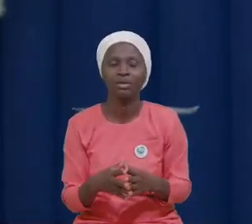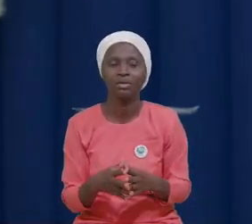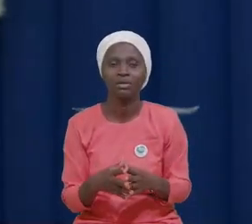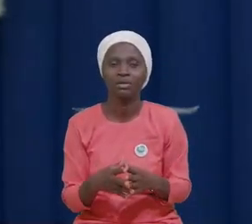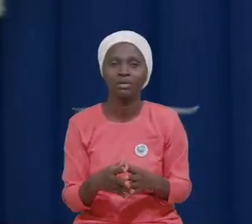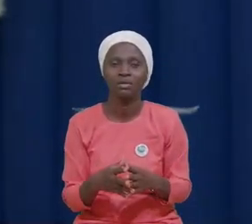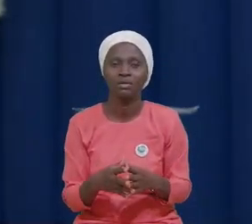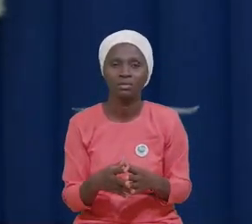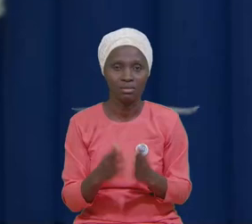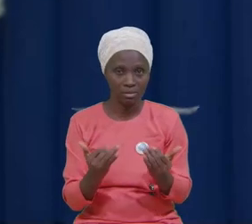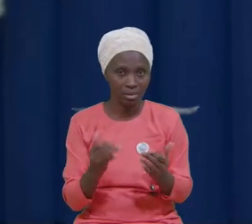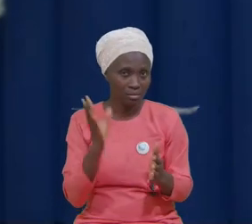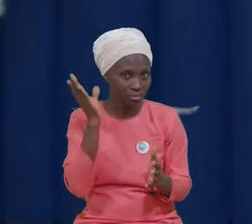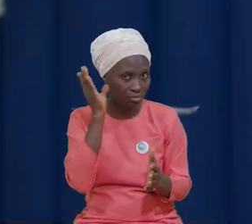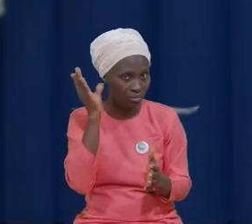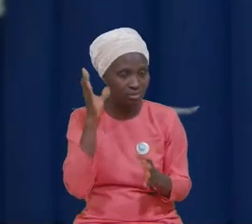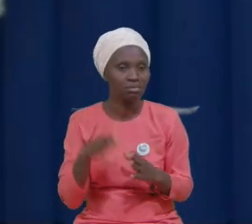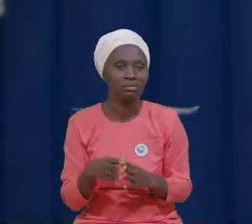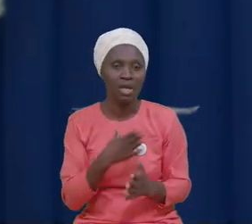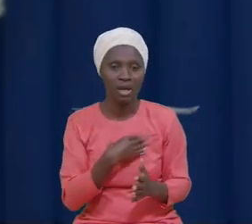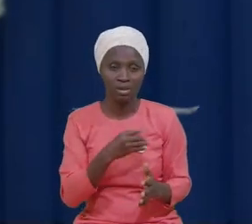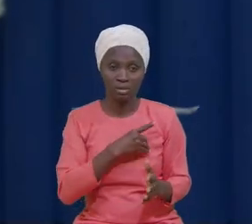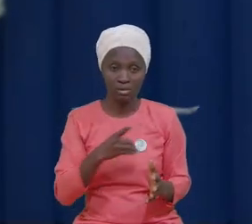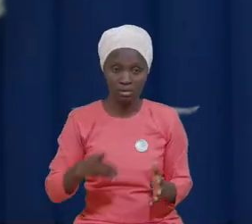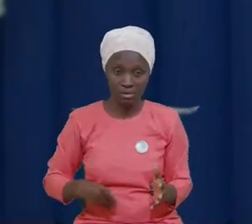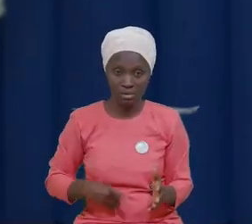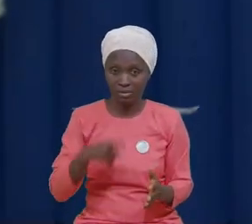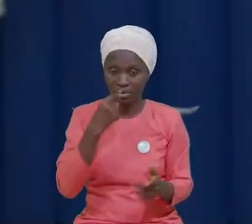Selon ton désir. Écoutez ceci.